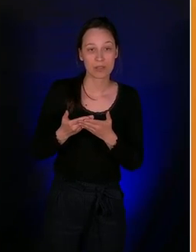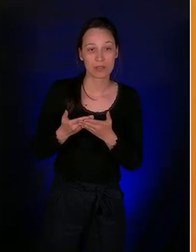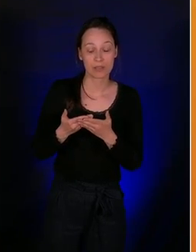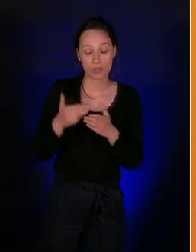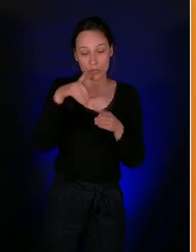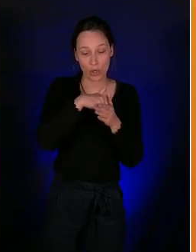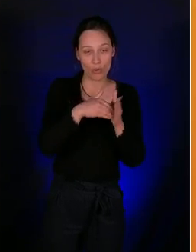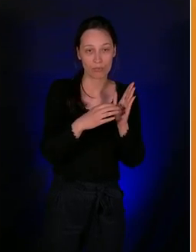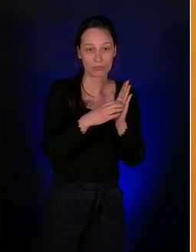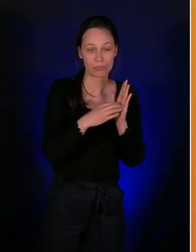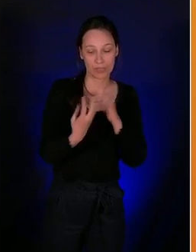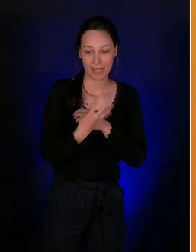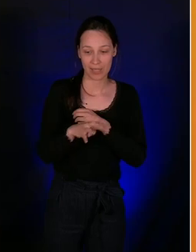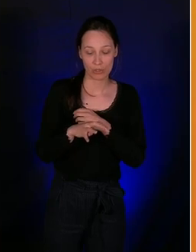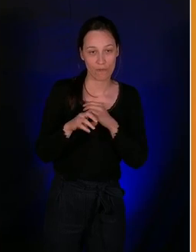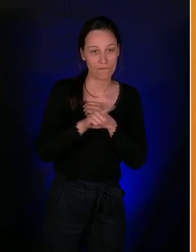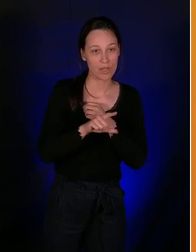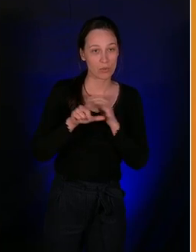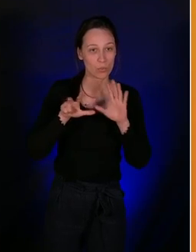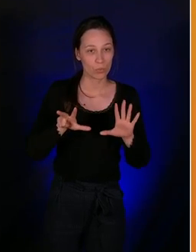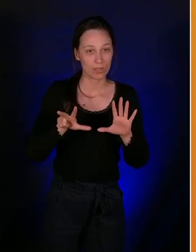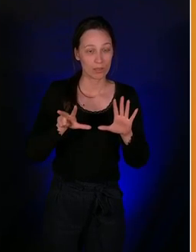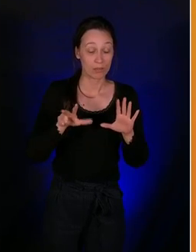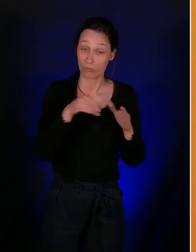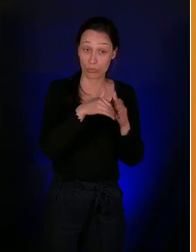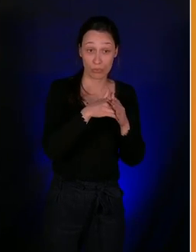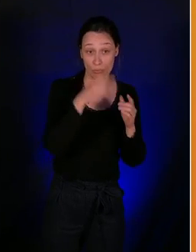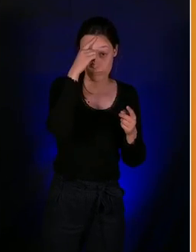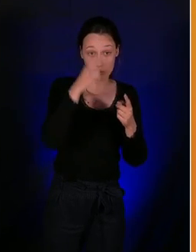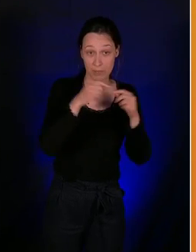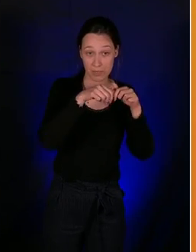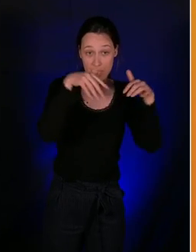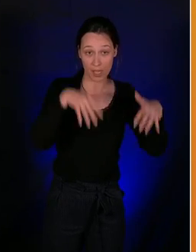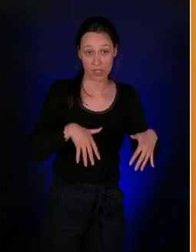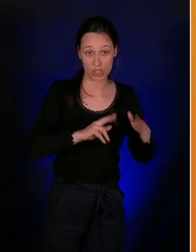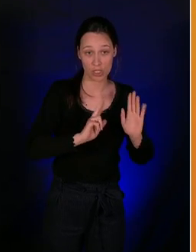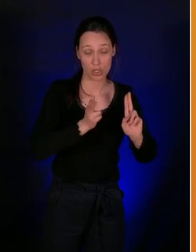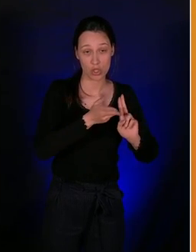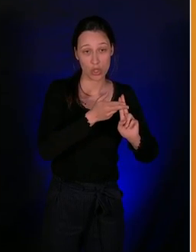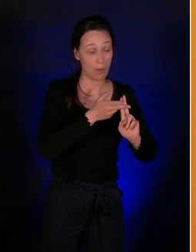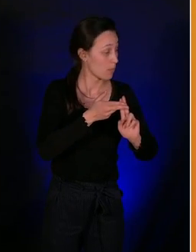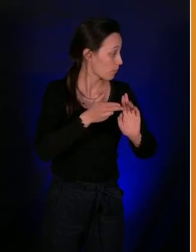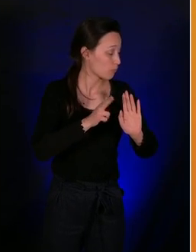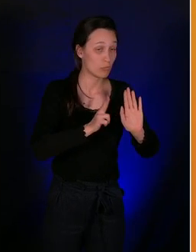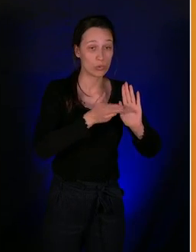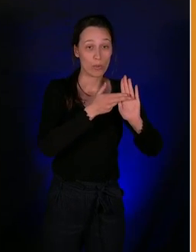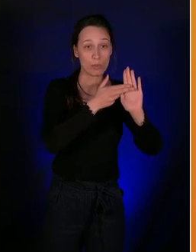le 428 traite de la hiérarchie des normes. Voilà, donc c'est pas pour